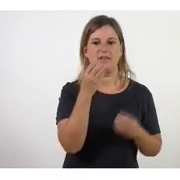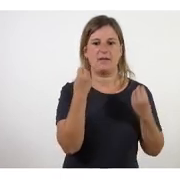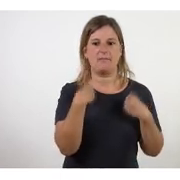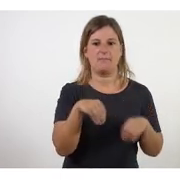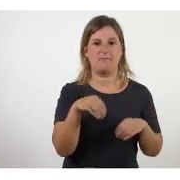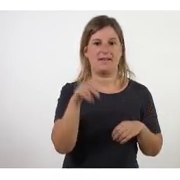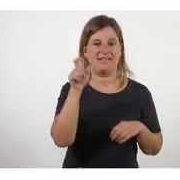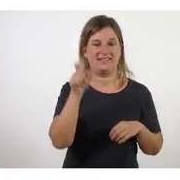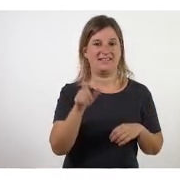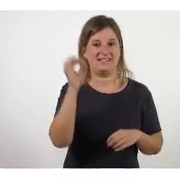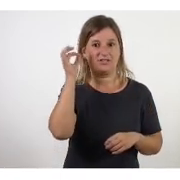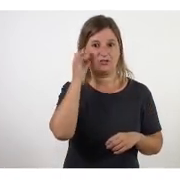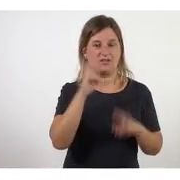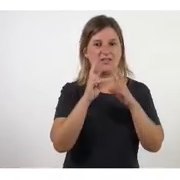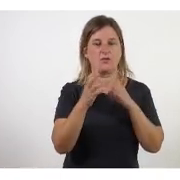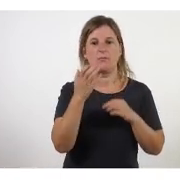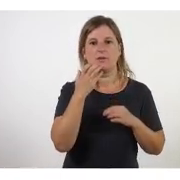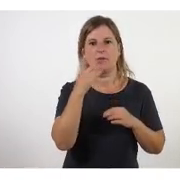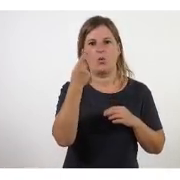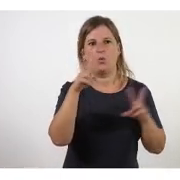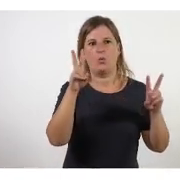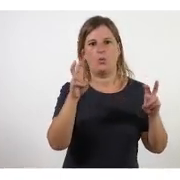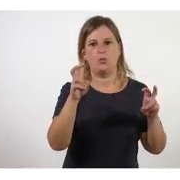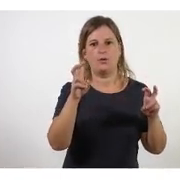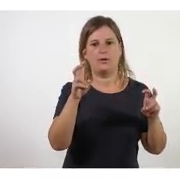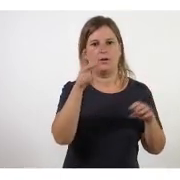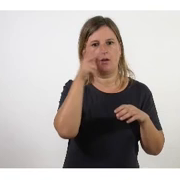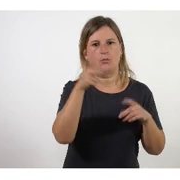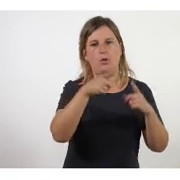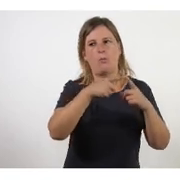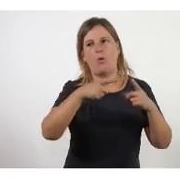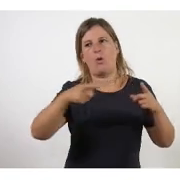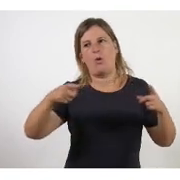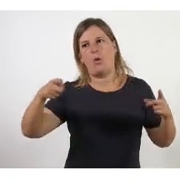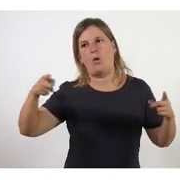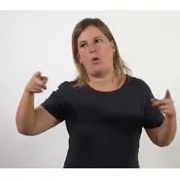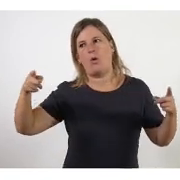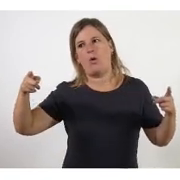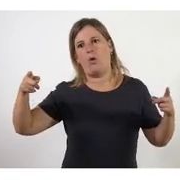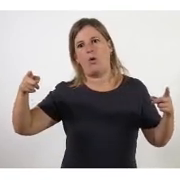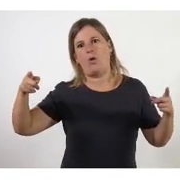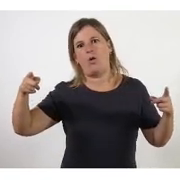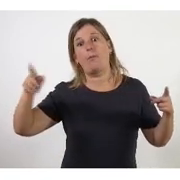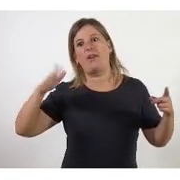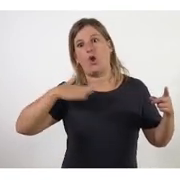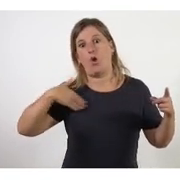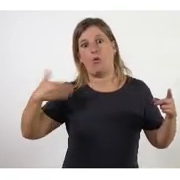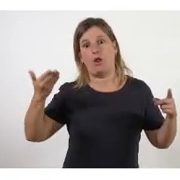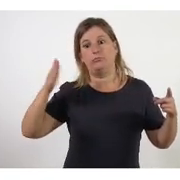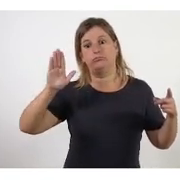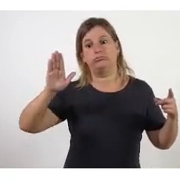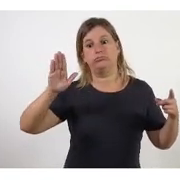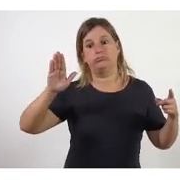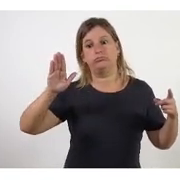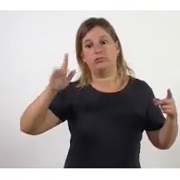la Sandra va molt bé quan una cosa és molt llarga i se'ns fa feixuga, però el volem mostrar, agafes aquest clip,